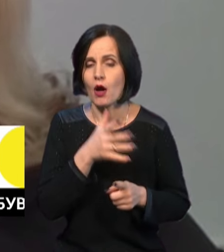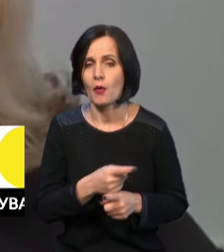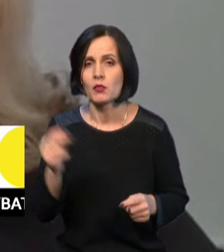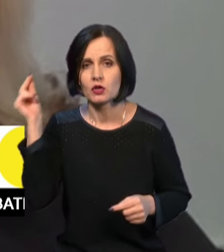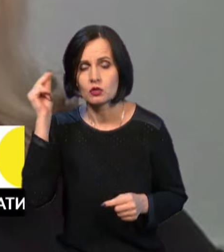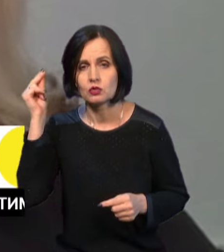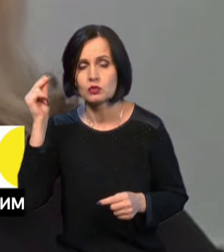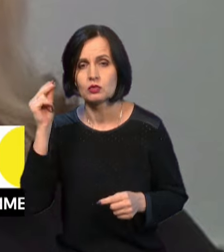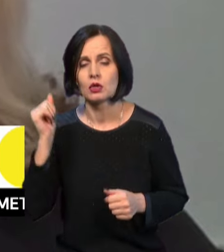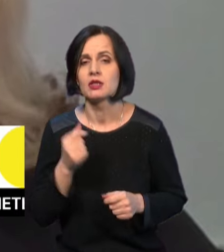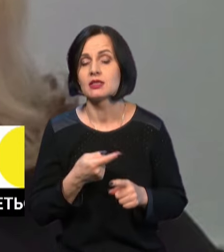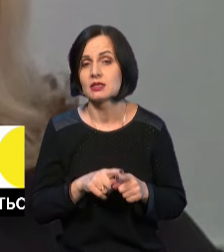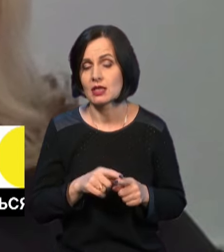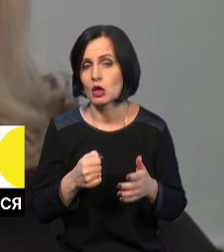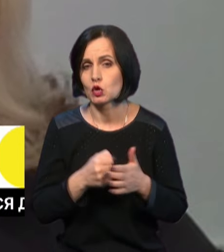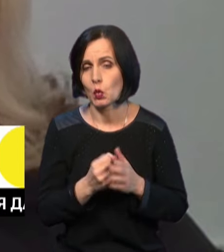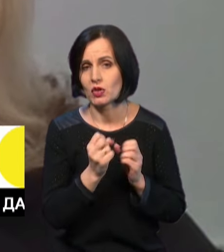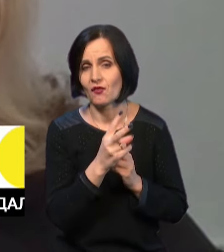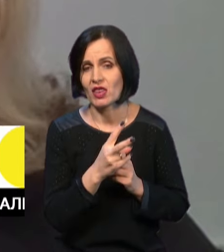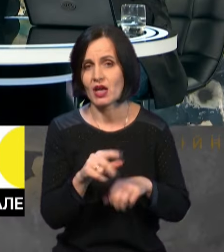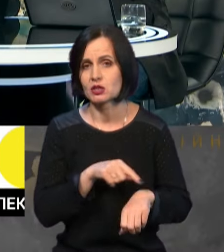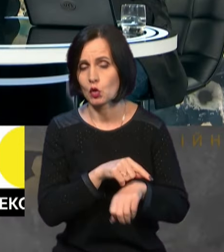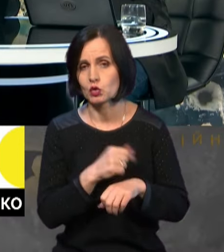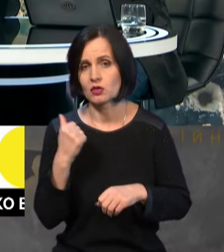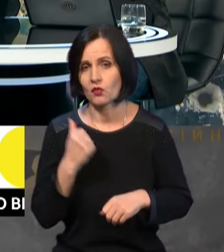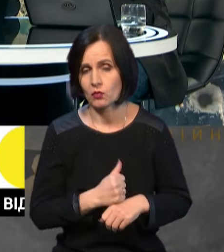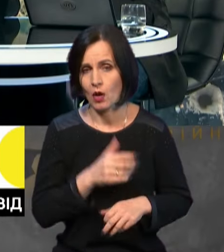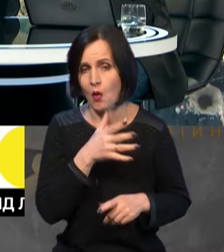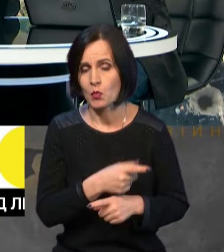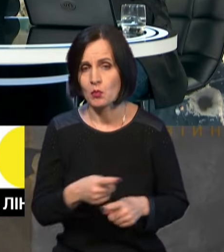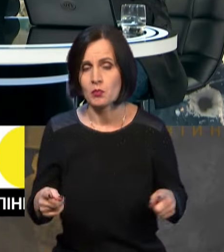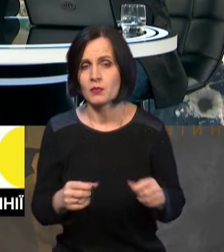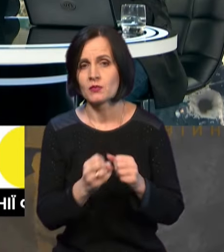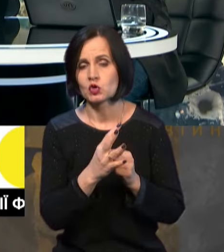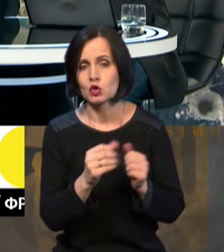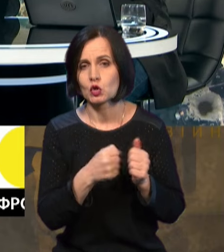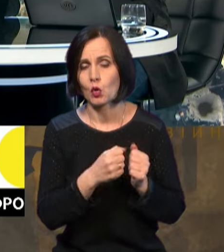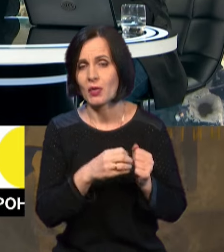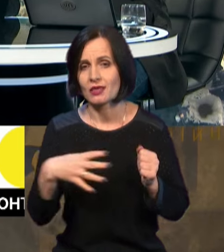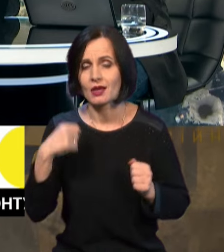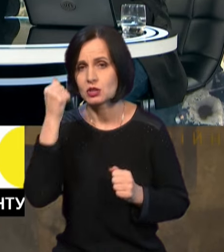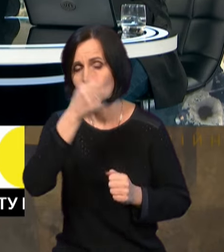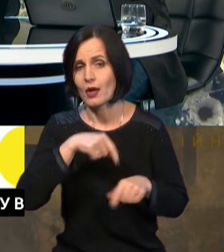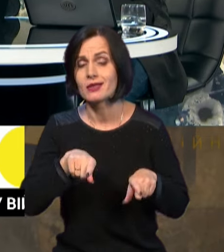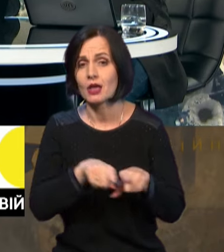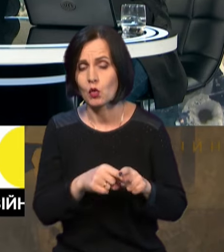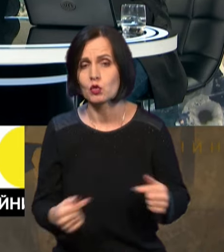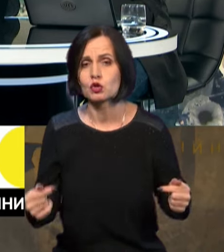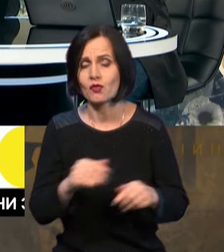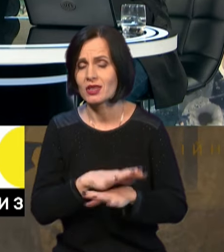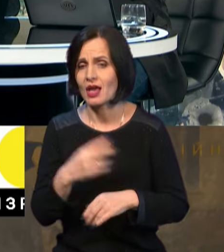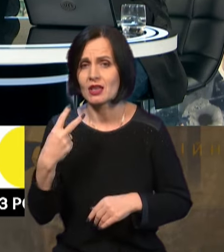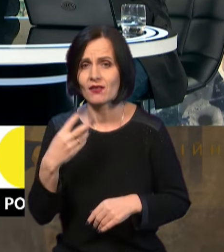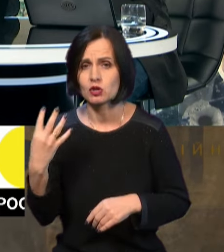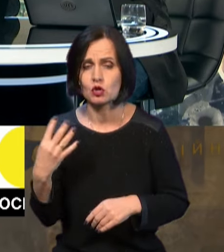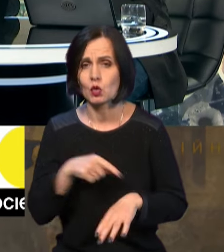навчального процесу, то це до 12 годин на тиждень. І в період з 14 до 15 років також, відповідно, не